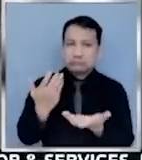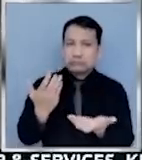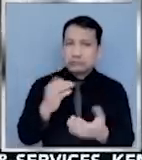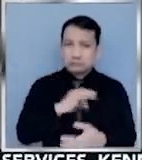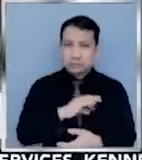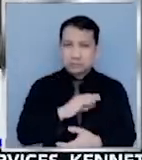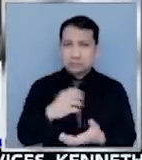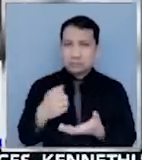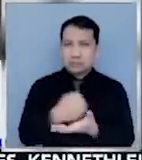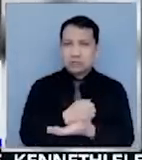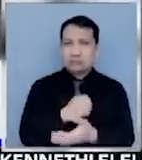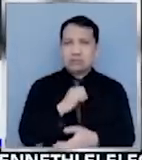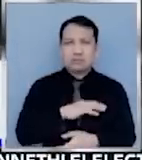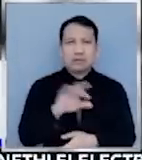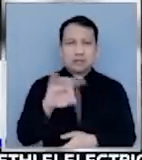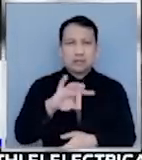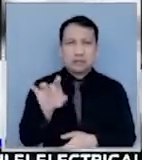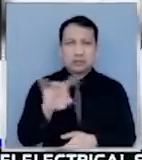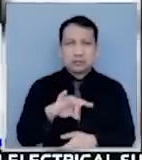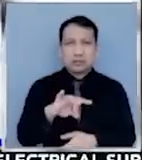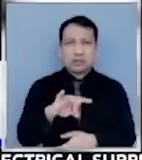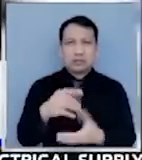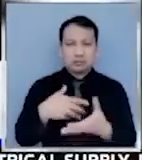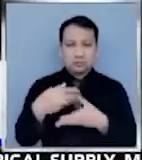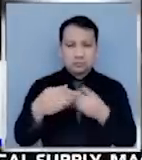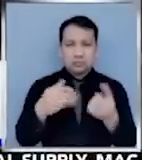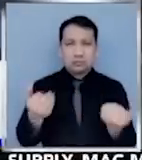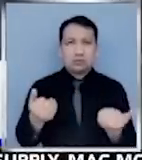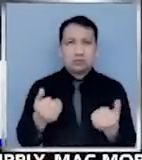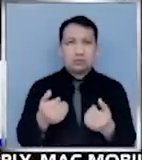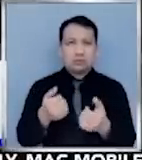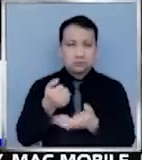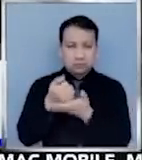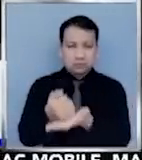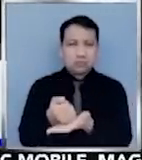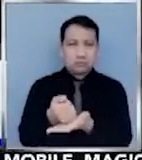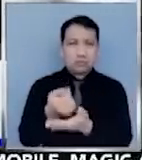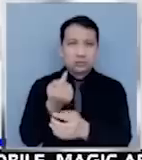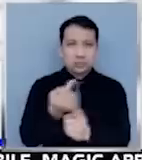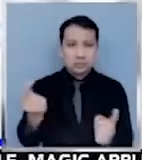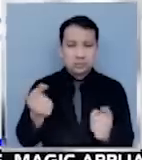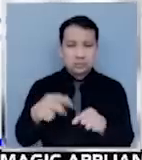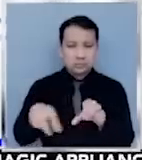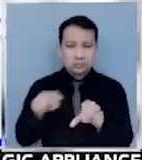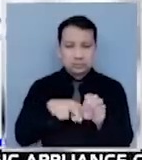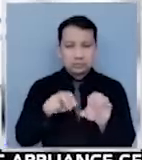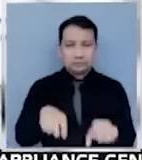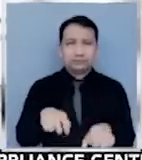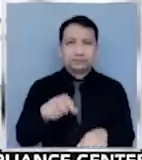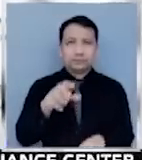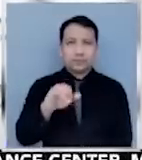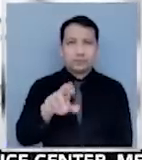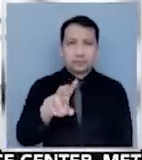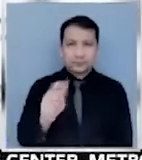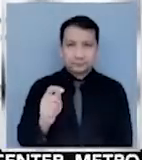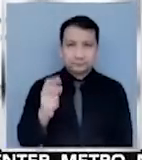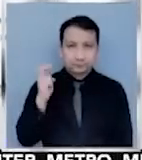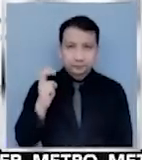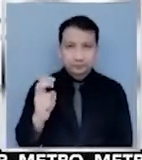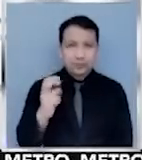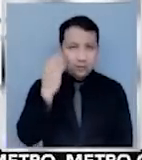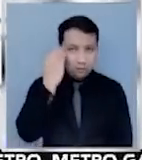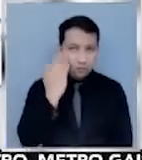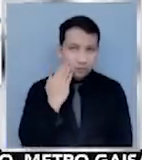na 88 pesos ang inilalabas ng gobyerno bilang subsidiya sa bawat isang pasahero ng MRT. Simula sa pull daw, kulang daw ang ibinabayad